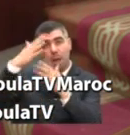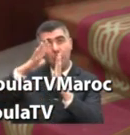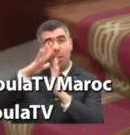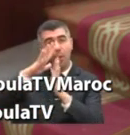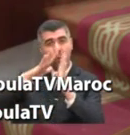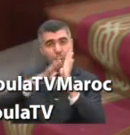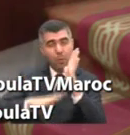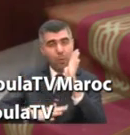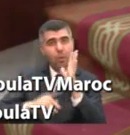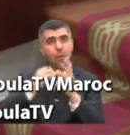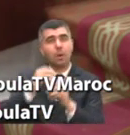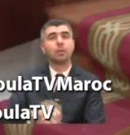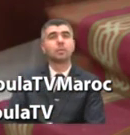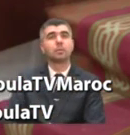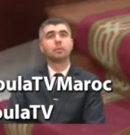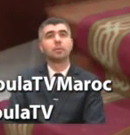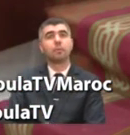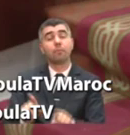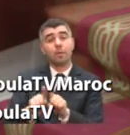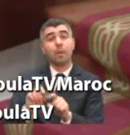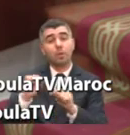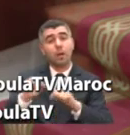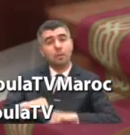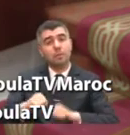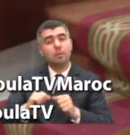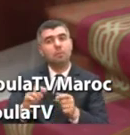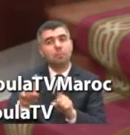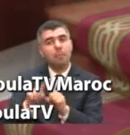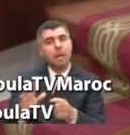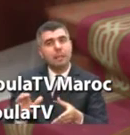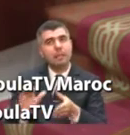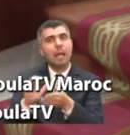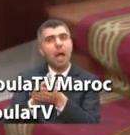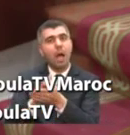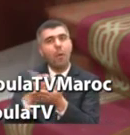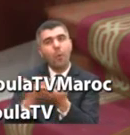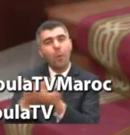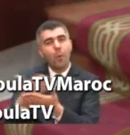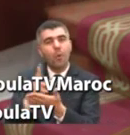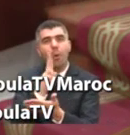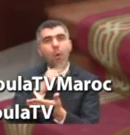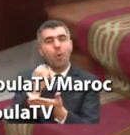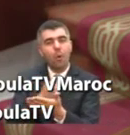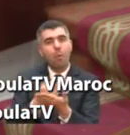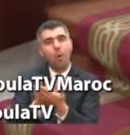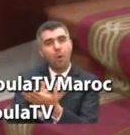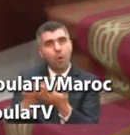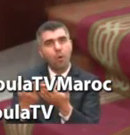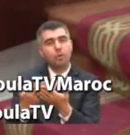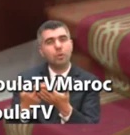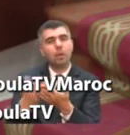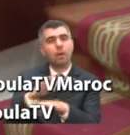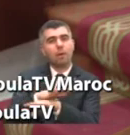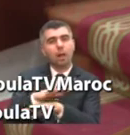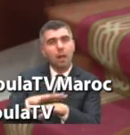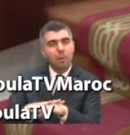نصت عليها توصيات هيئة الإنصاف والمصالحة. وينبغي أن نتعاون، لأنه اليوم ما بقاش فقط الحكومة اللي عادت مسؤولة، عادت الحكومة وعادت الجهات